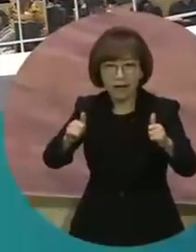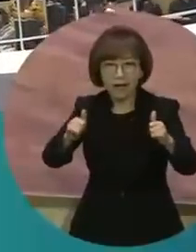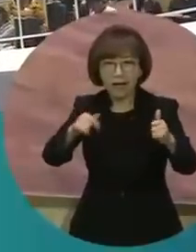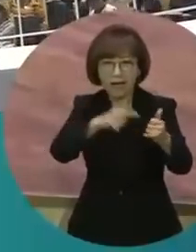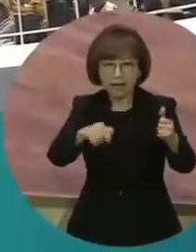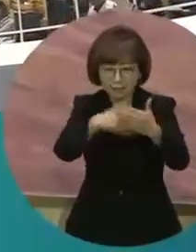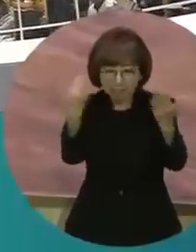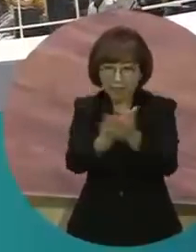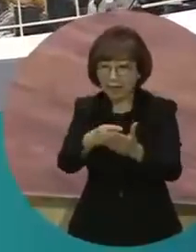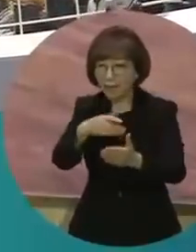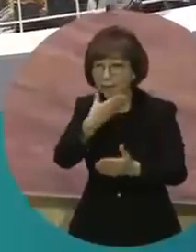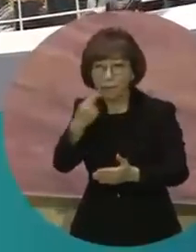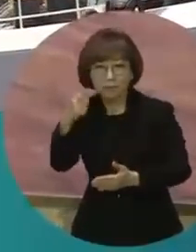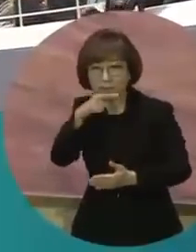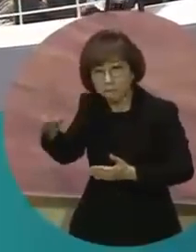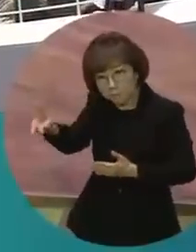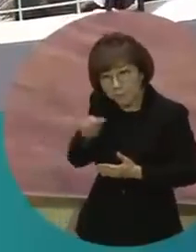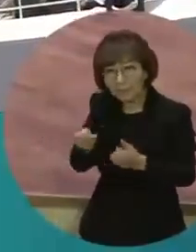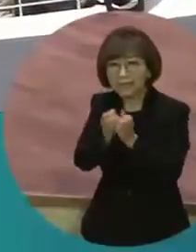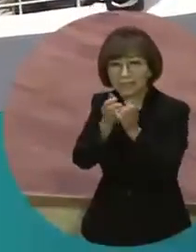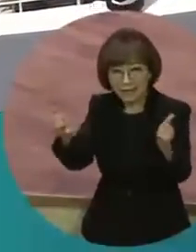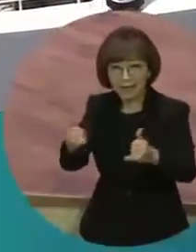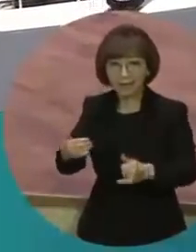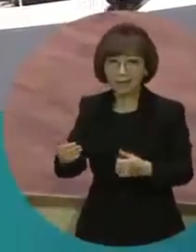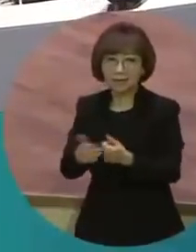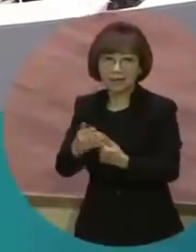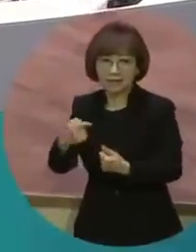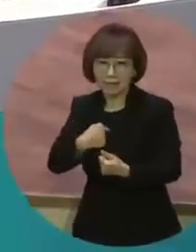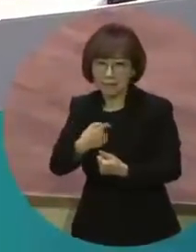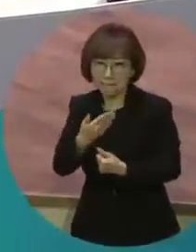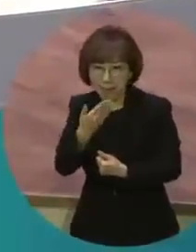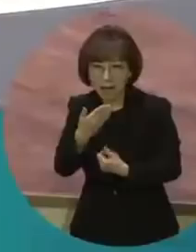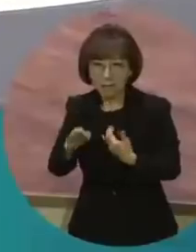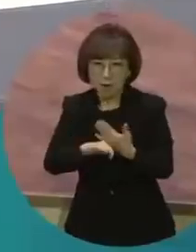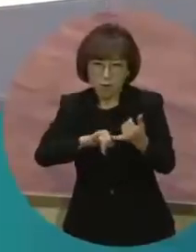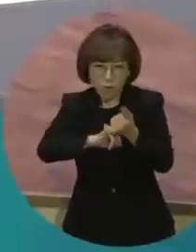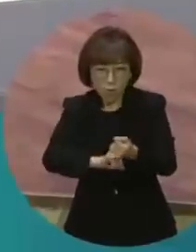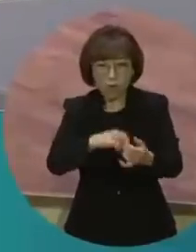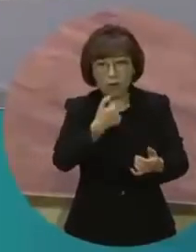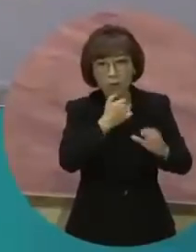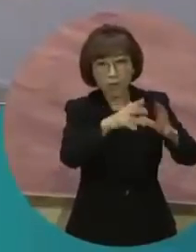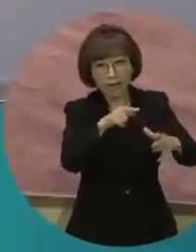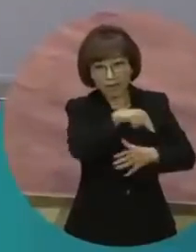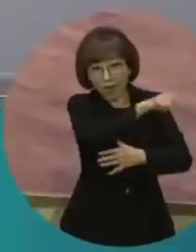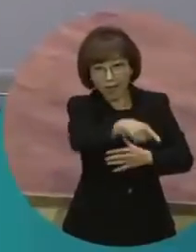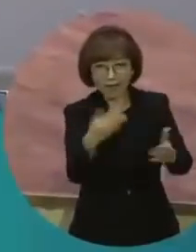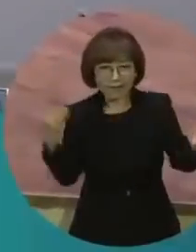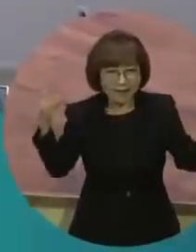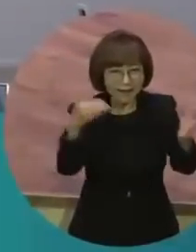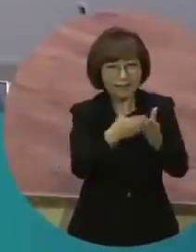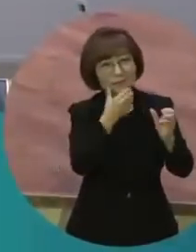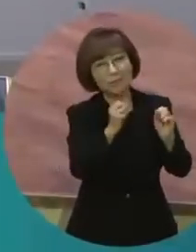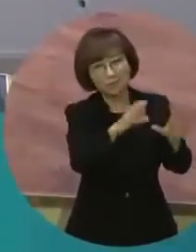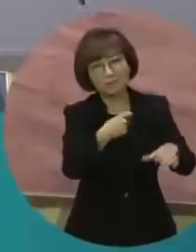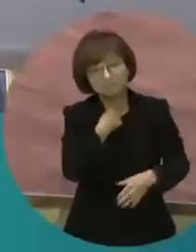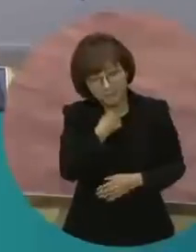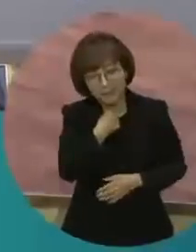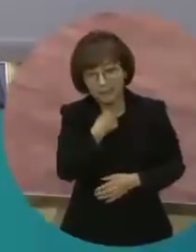내가 빚진 자라. 그러므로 나는 할 수 있는 대로 로마에 있는 너에게도 복음 전하기를 원하노라.